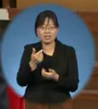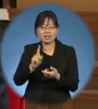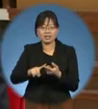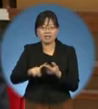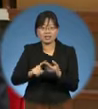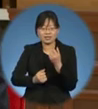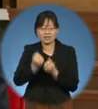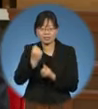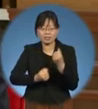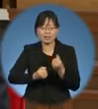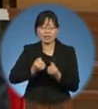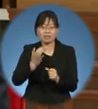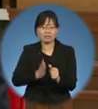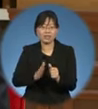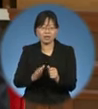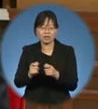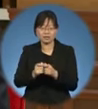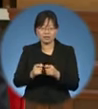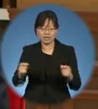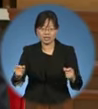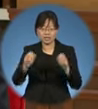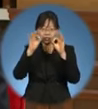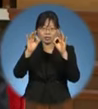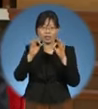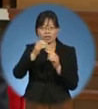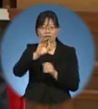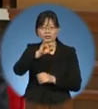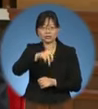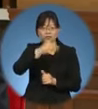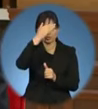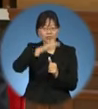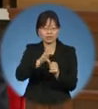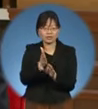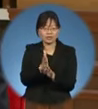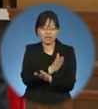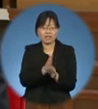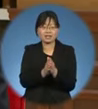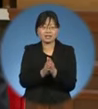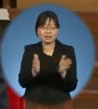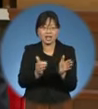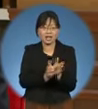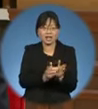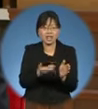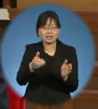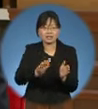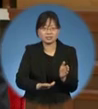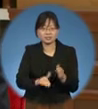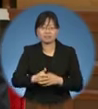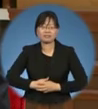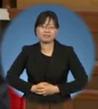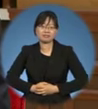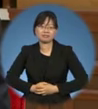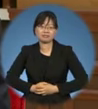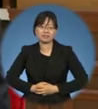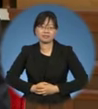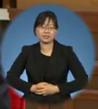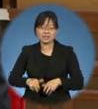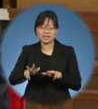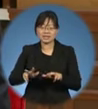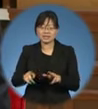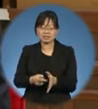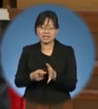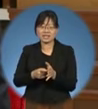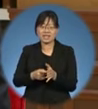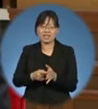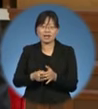지금 물론 장기적으로 봐서는 유소년에서부터 쭉 가야 되겠죠. 하지만 지금 당장